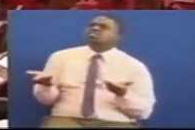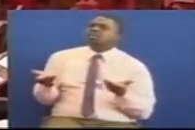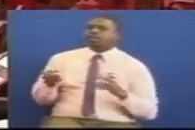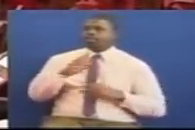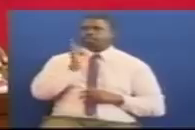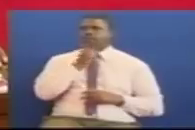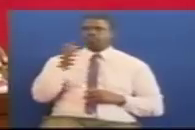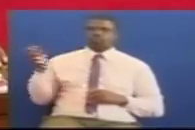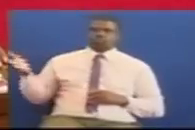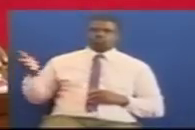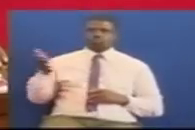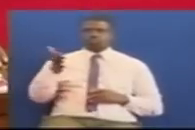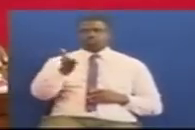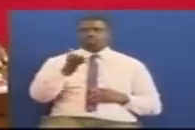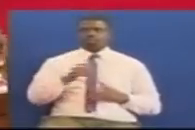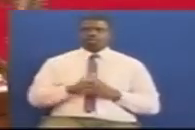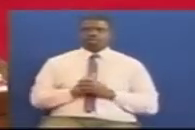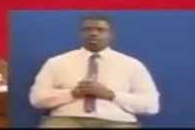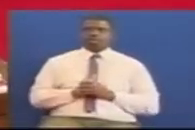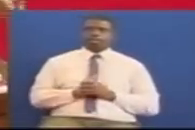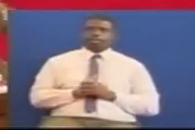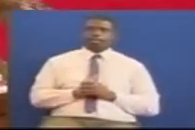Tugola.